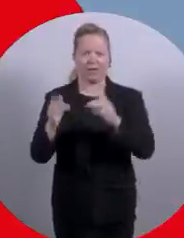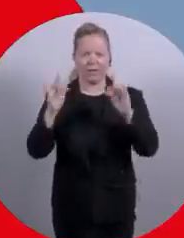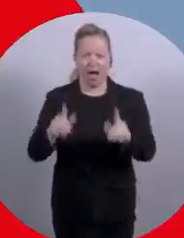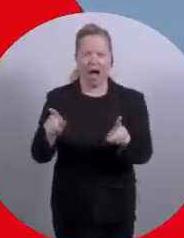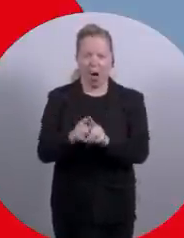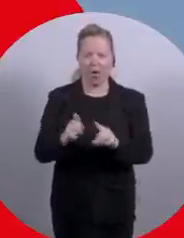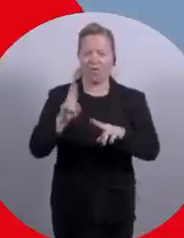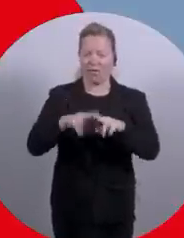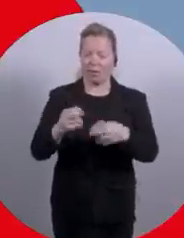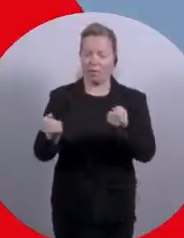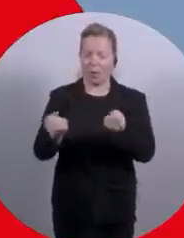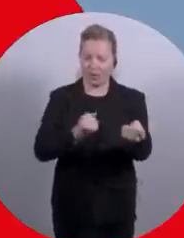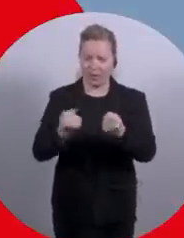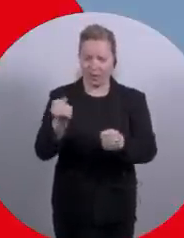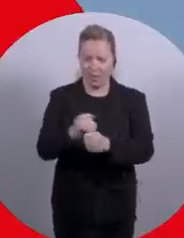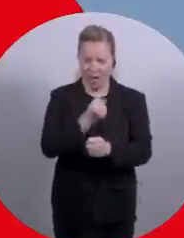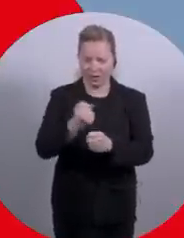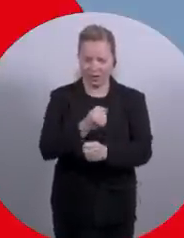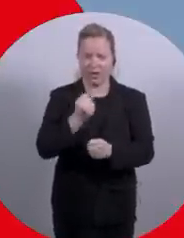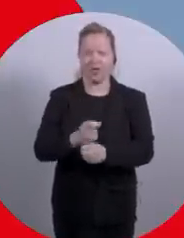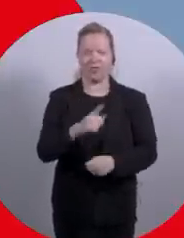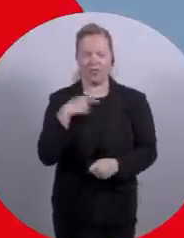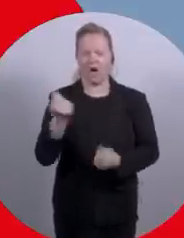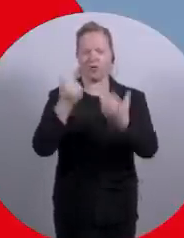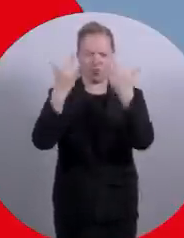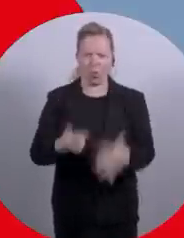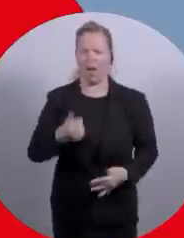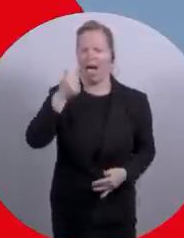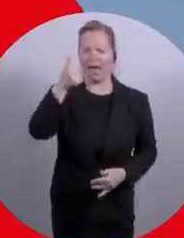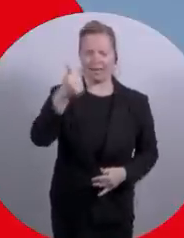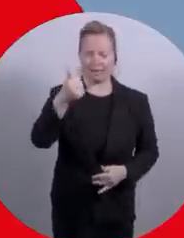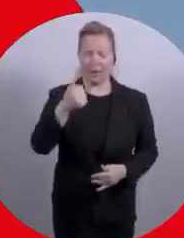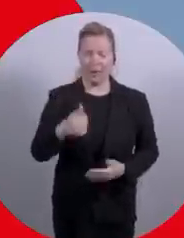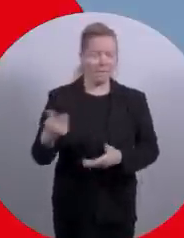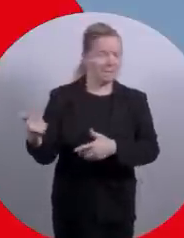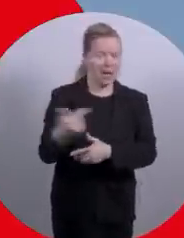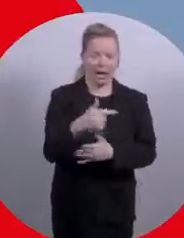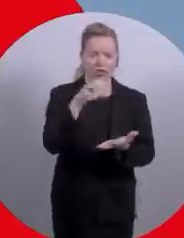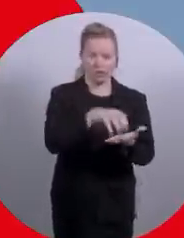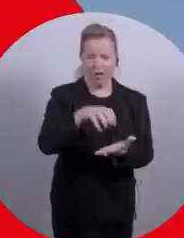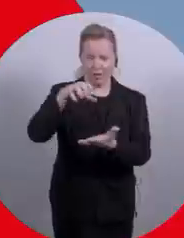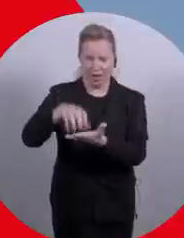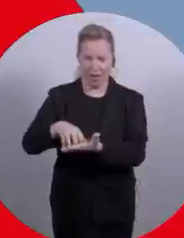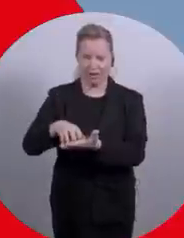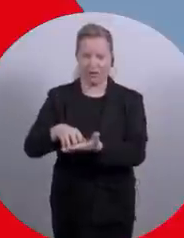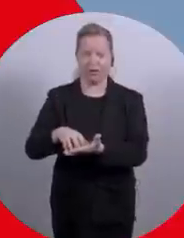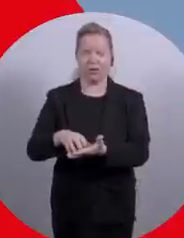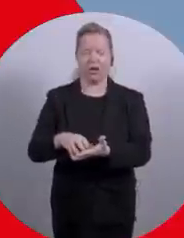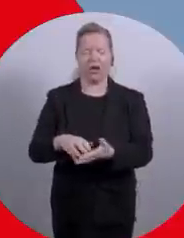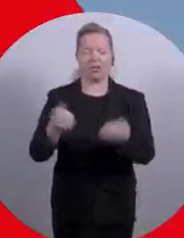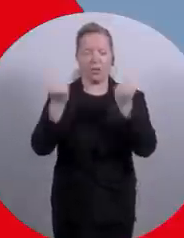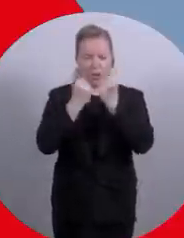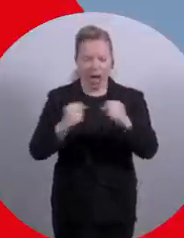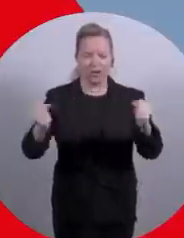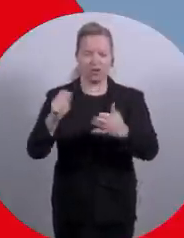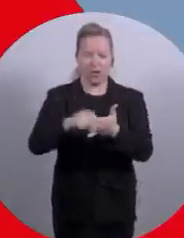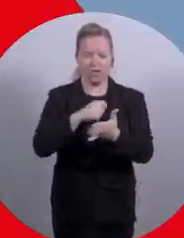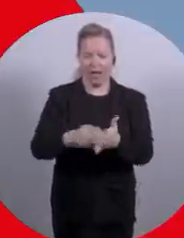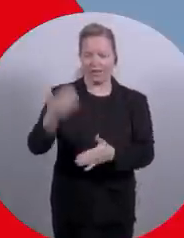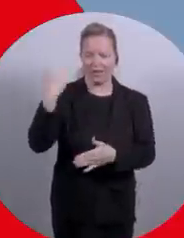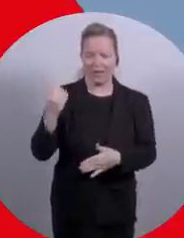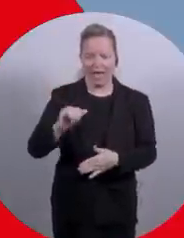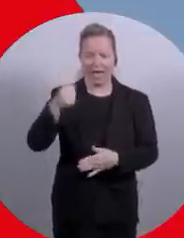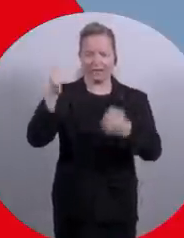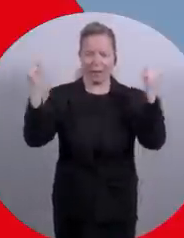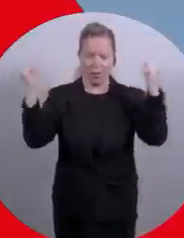wir Politik gemacht haben dort sind wir die Nummer eins und in beiden Städten jeder demokratischen Weise der Ersten Republik